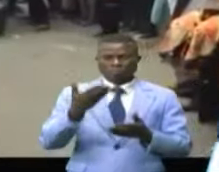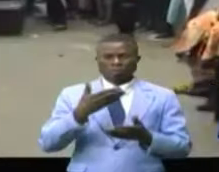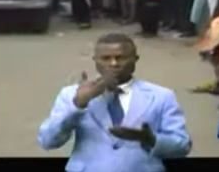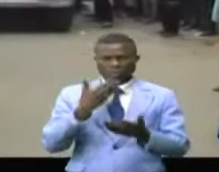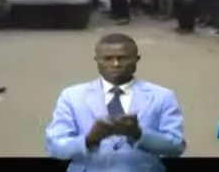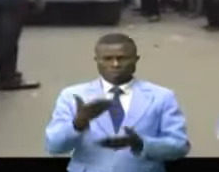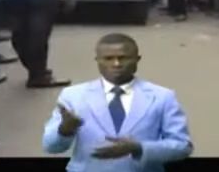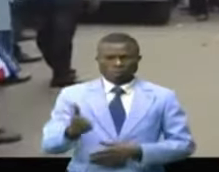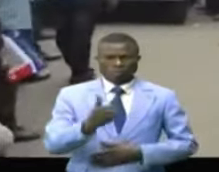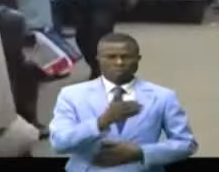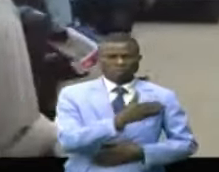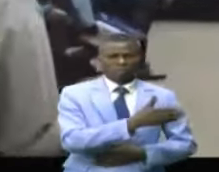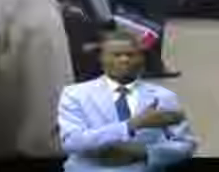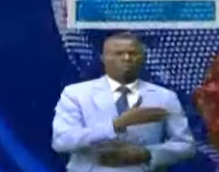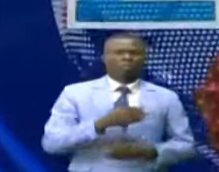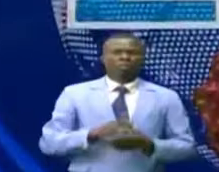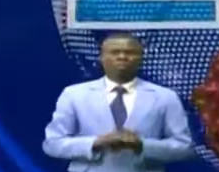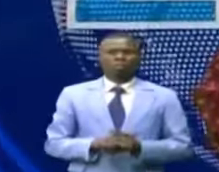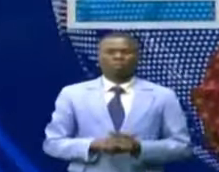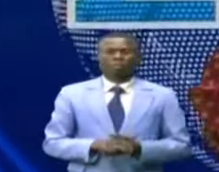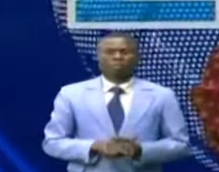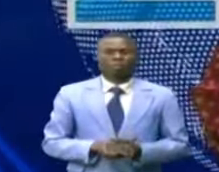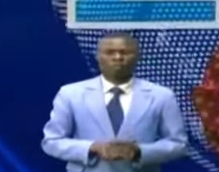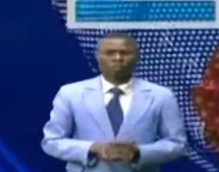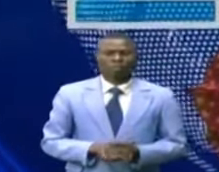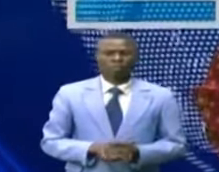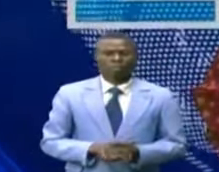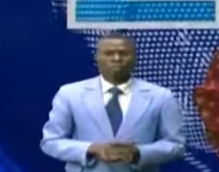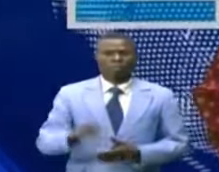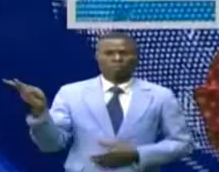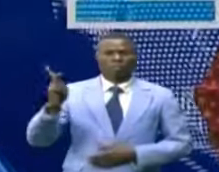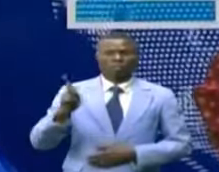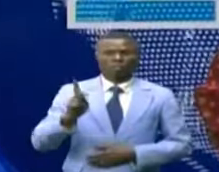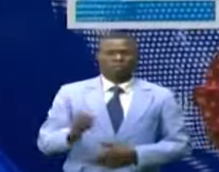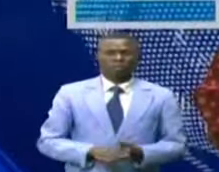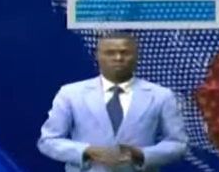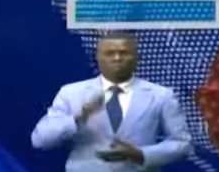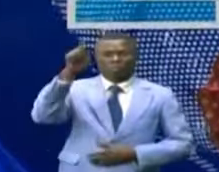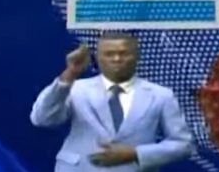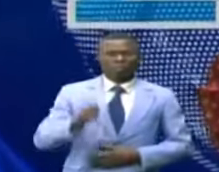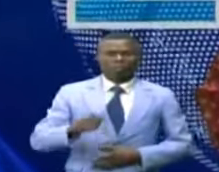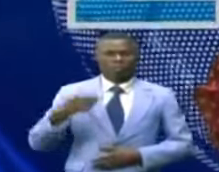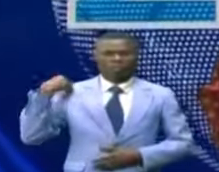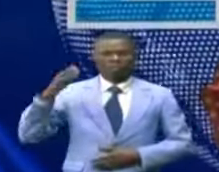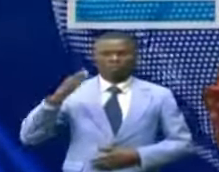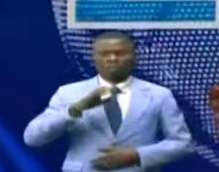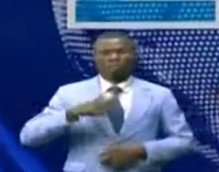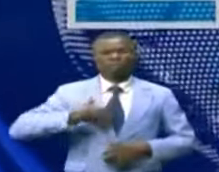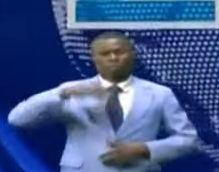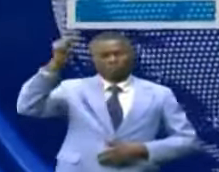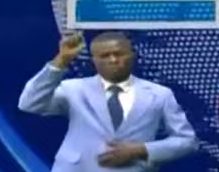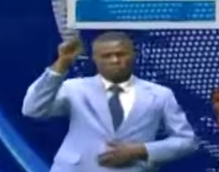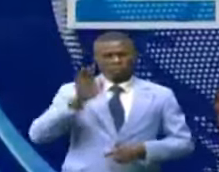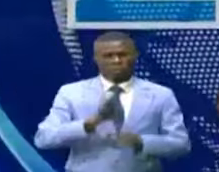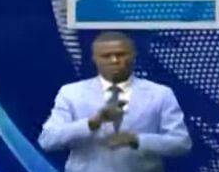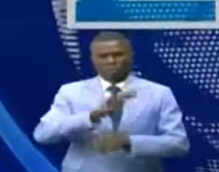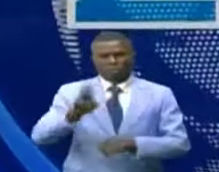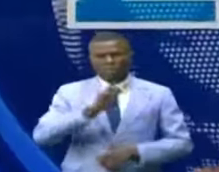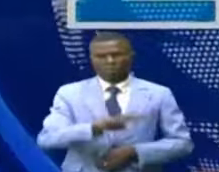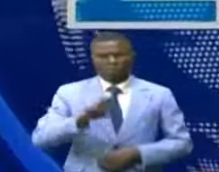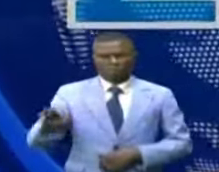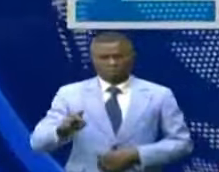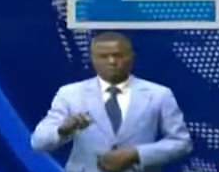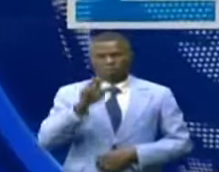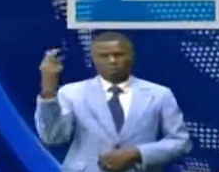la République démocratique du Congo. Dans le Kassai, les lauréats de l'examen d'État 2022-2023 ont reçu leur